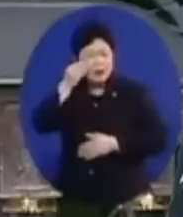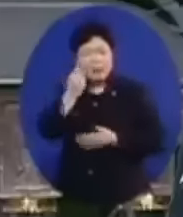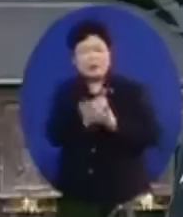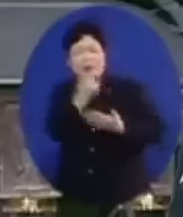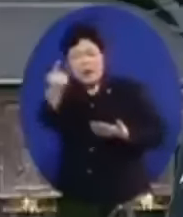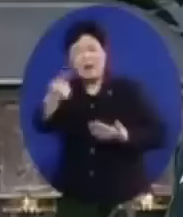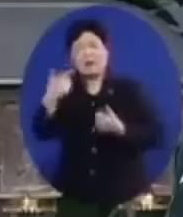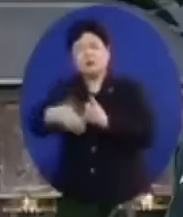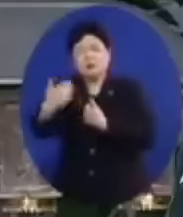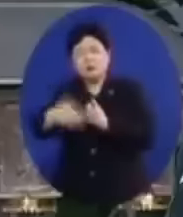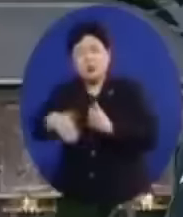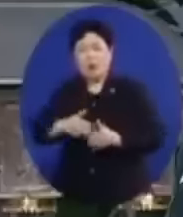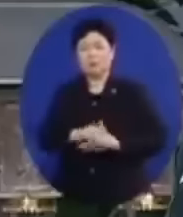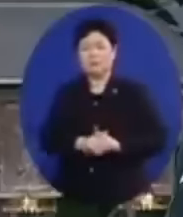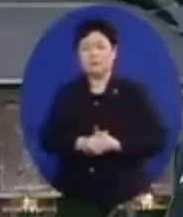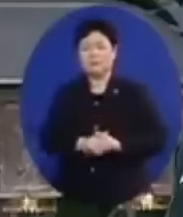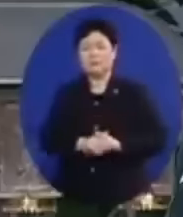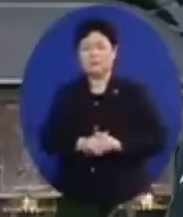떠나가라고.